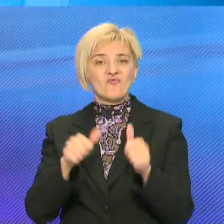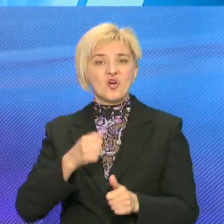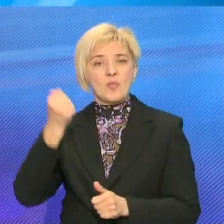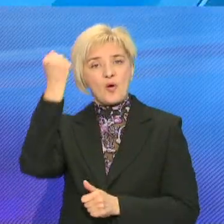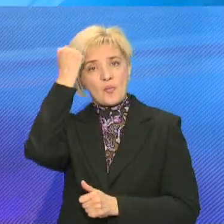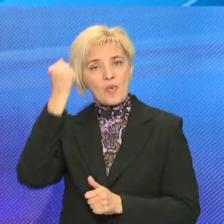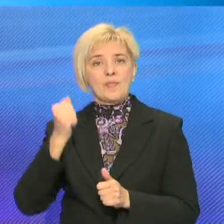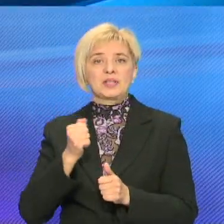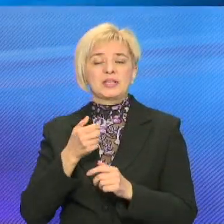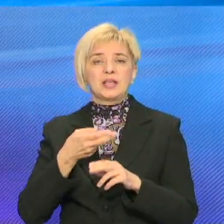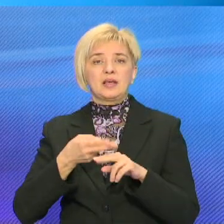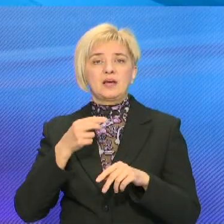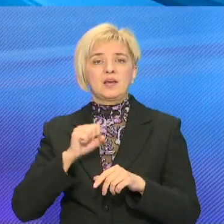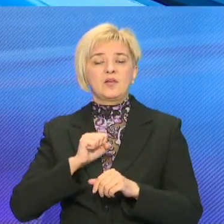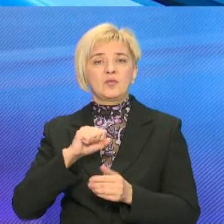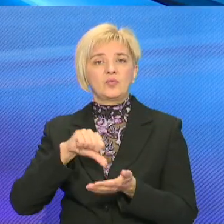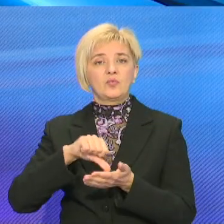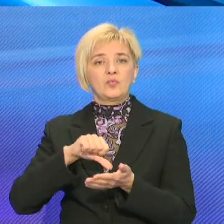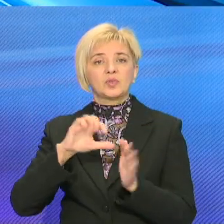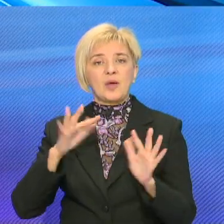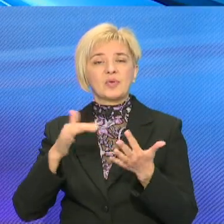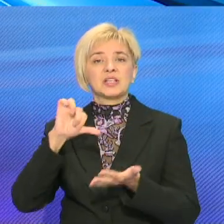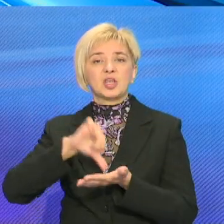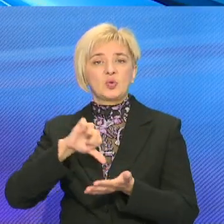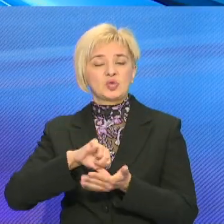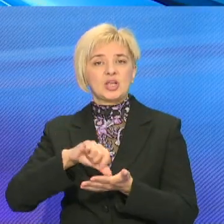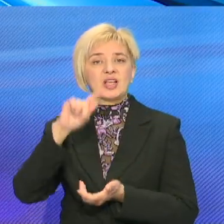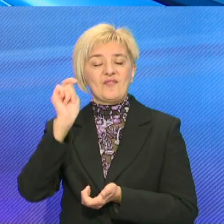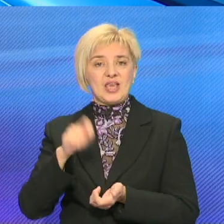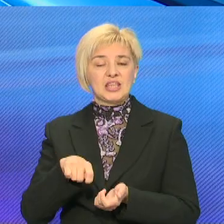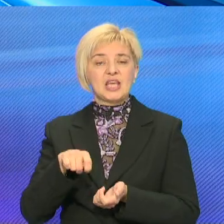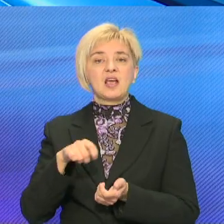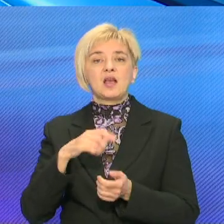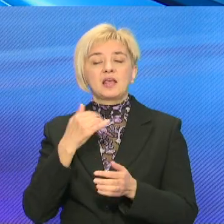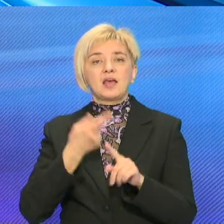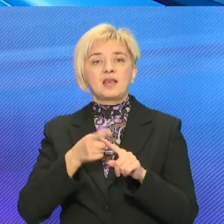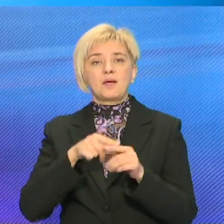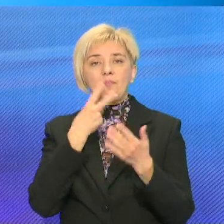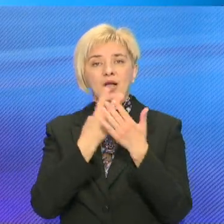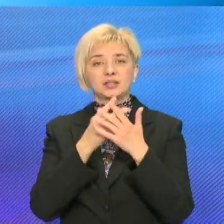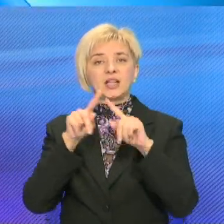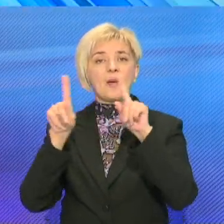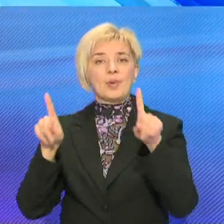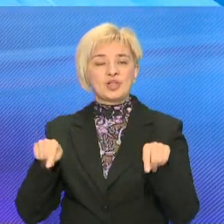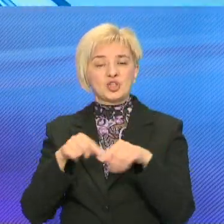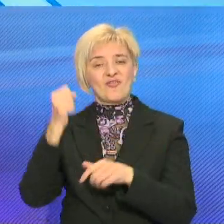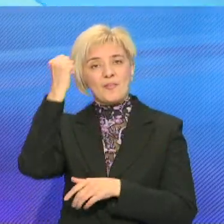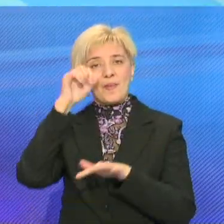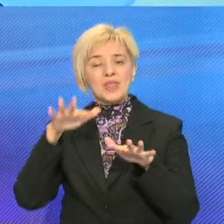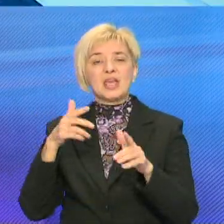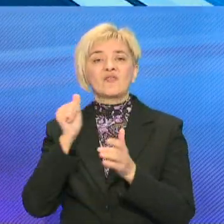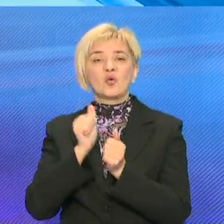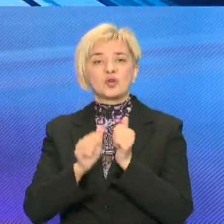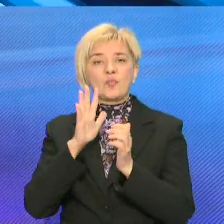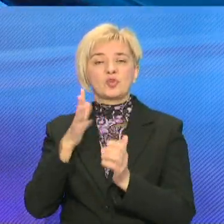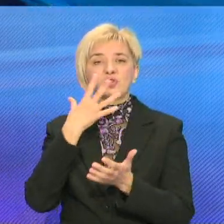Великой Отечественной. Они представляют собой информационные таблички, усталеванные у памятных местах. У каждой формы будет свой QR-код с текстом